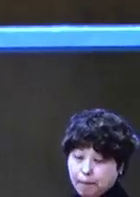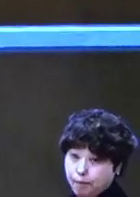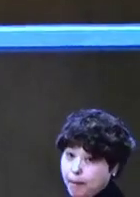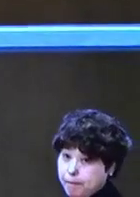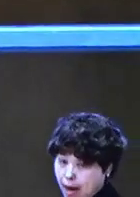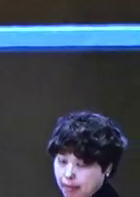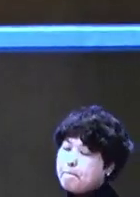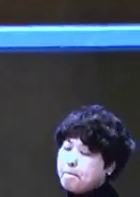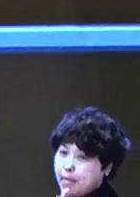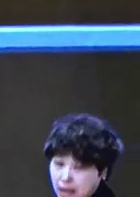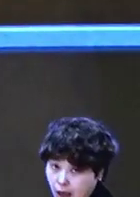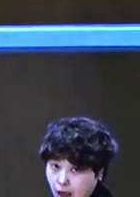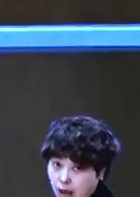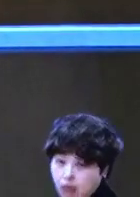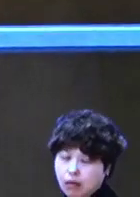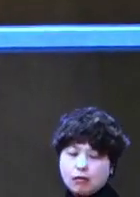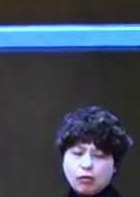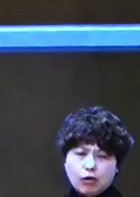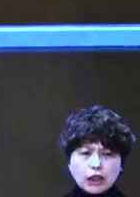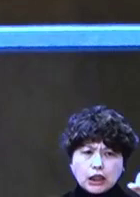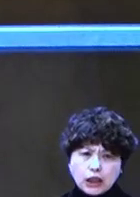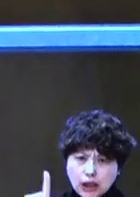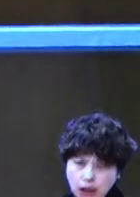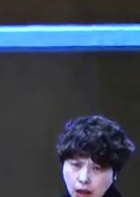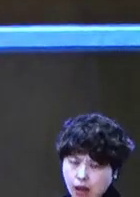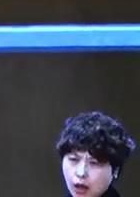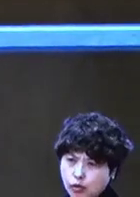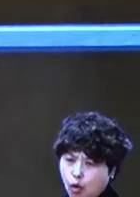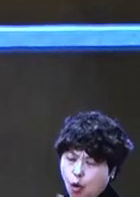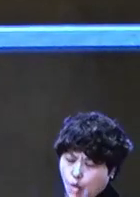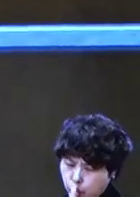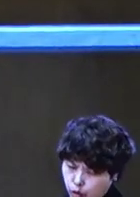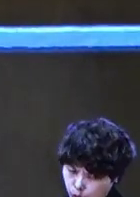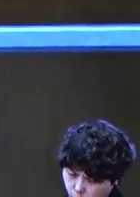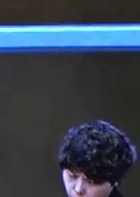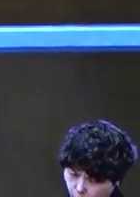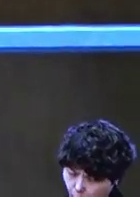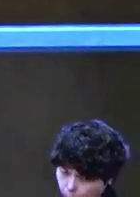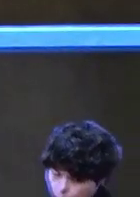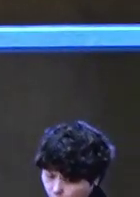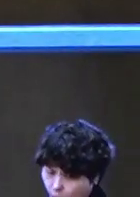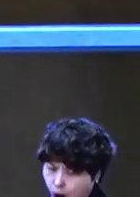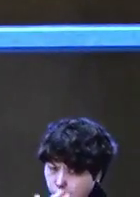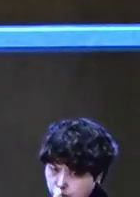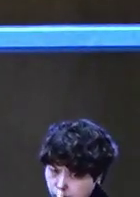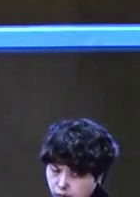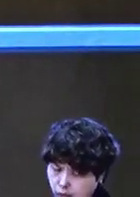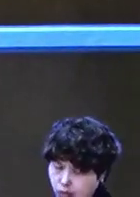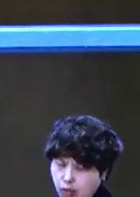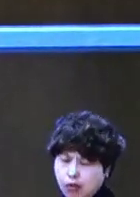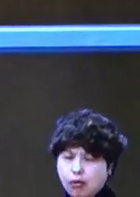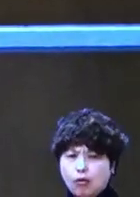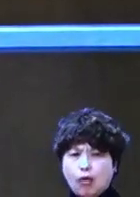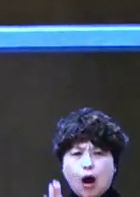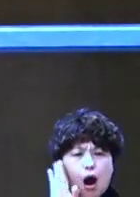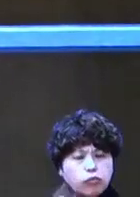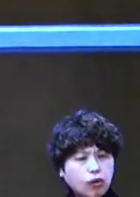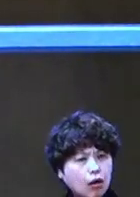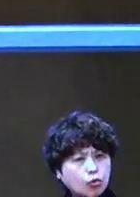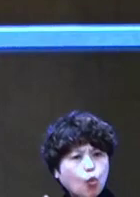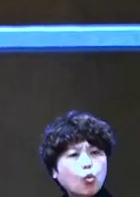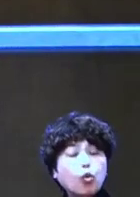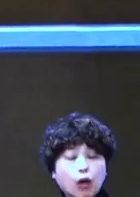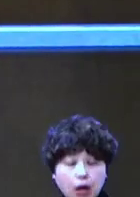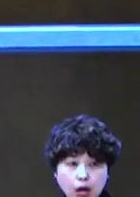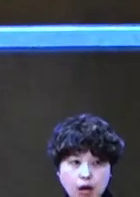생각하는 그러한 편협한 자세로 어떻게 변화무쌍한 경기 도전을 함께 이끌고 가겠습니까? 본인이 하는